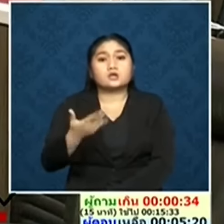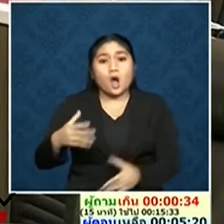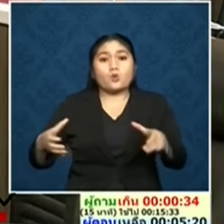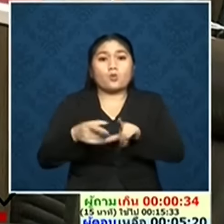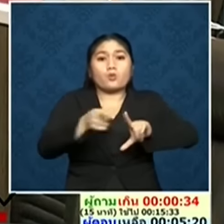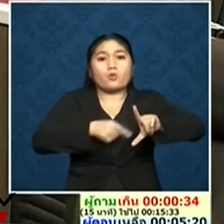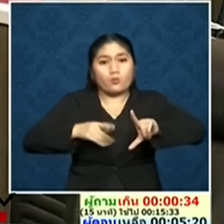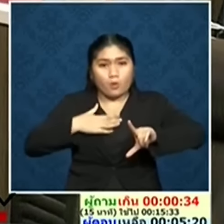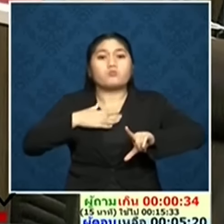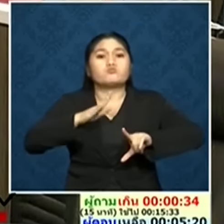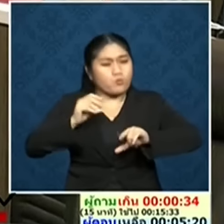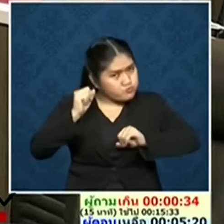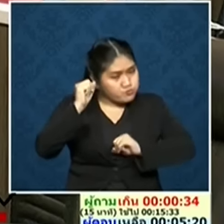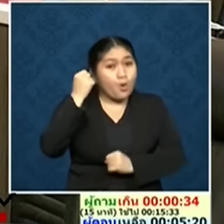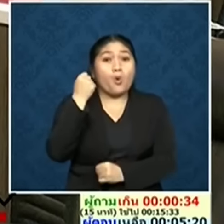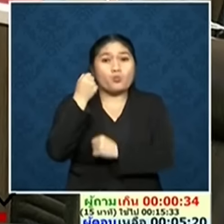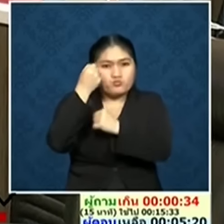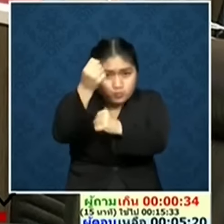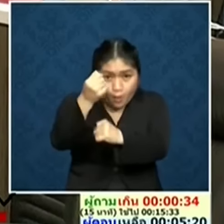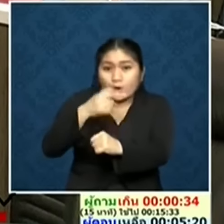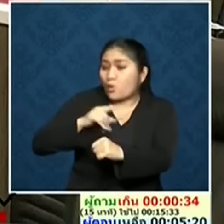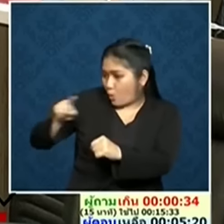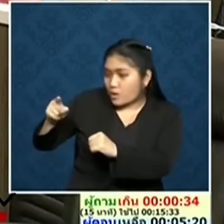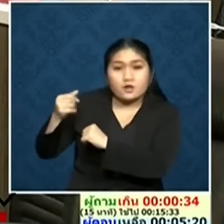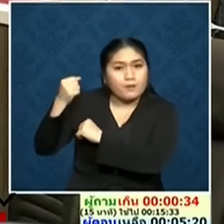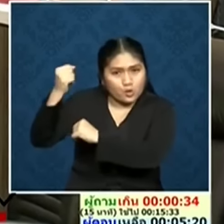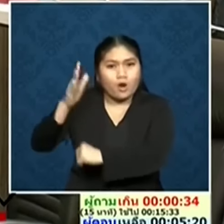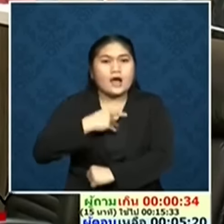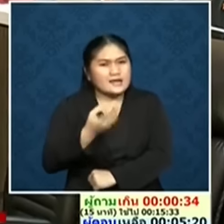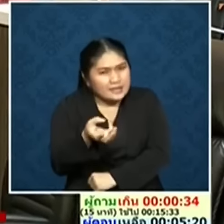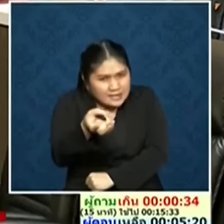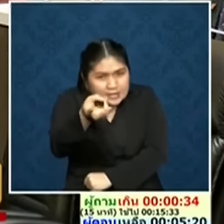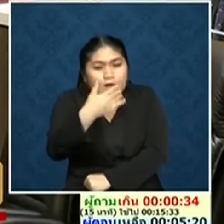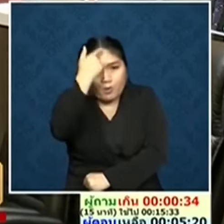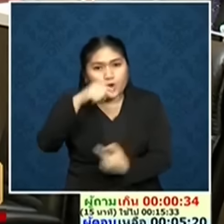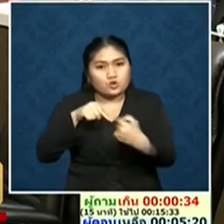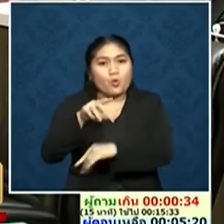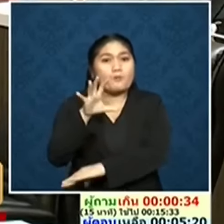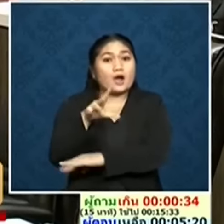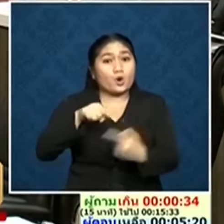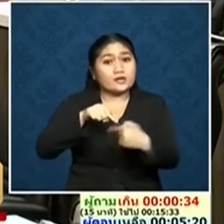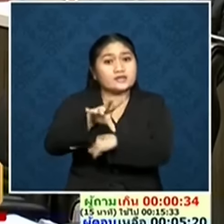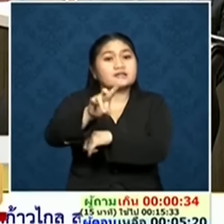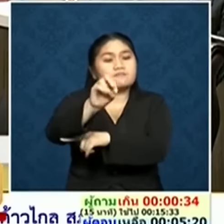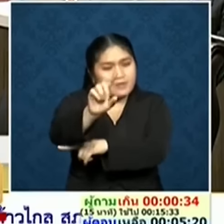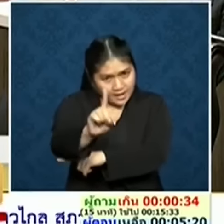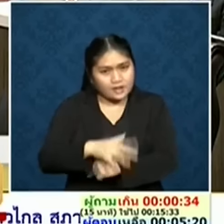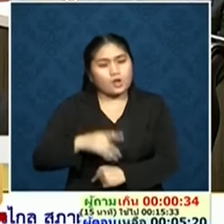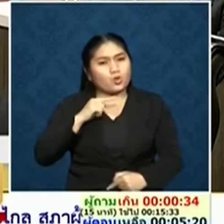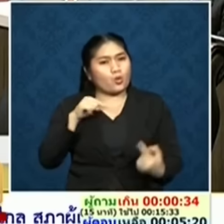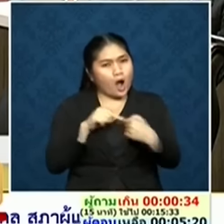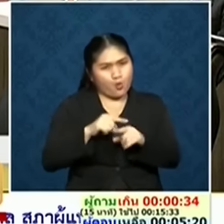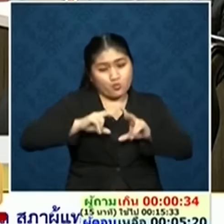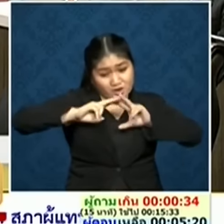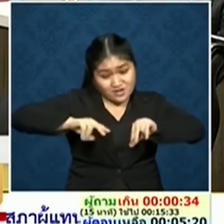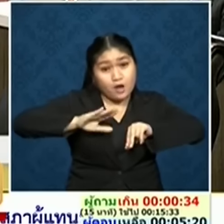พรเกล้าไกลครับผมขอประท้วงท่านผู้ประท้วงสักนิดนึงครับคือตามข้อบังคับข้อที่ 71ครับก็คือว่าคำวินิจฉัยของท่าน